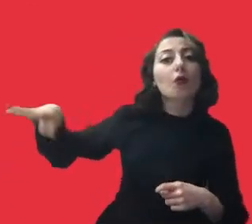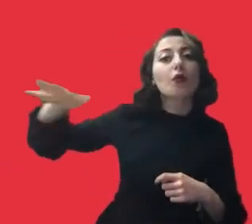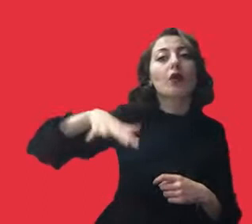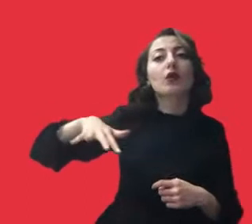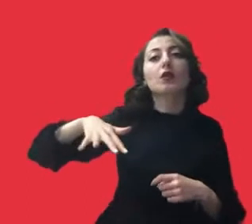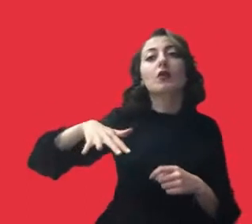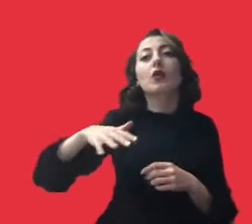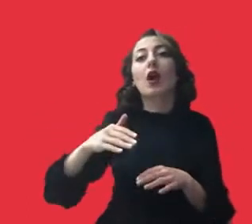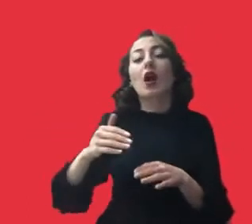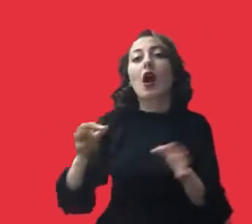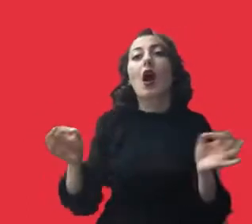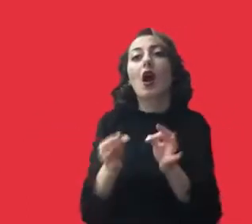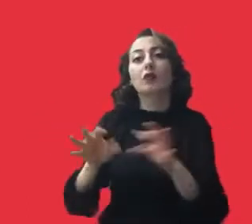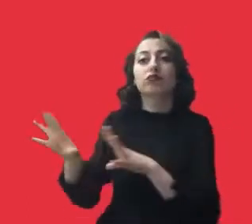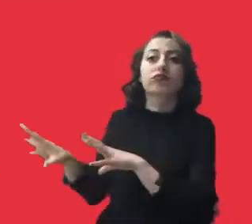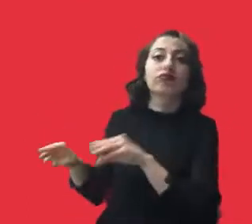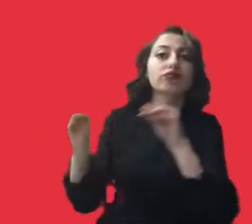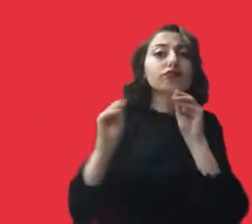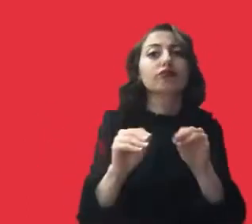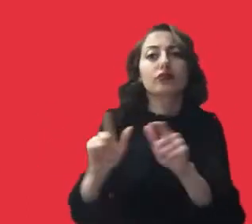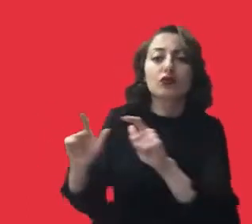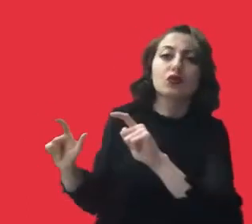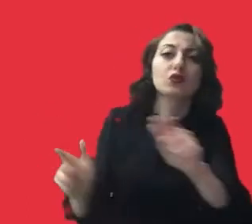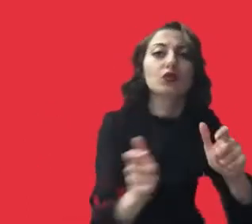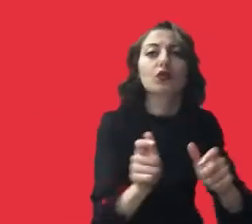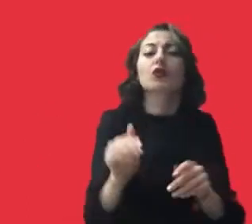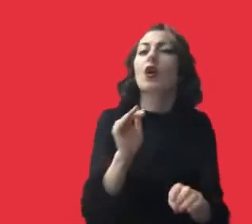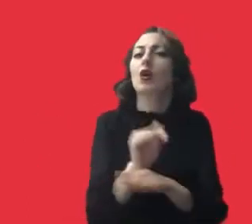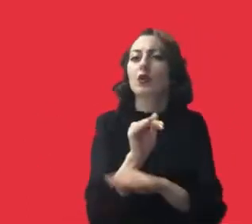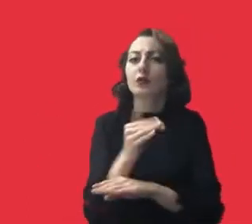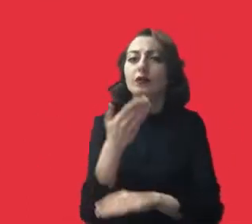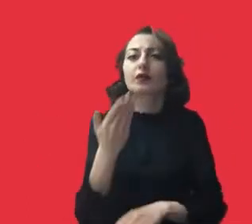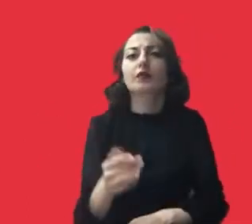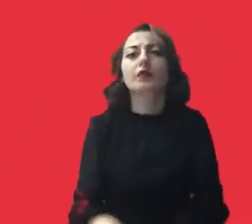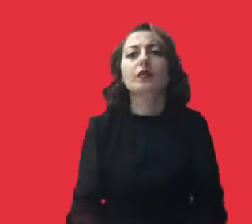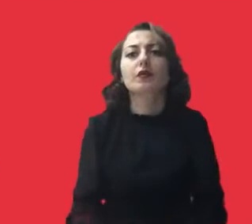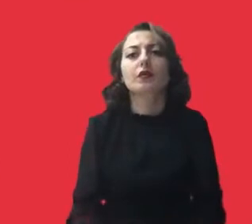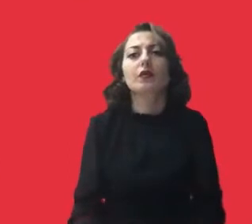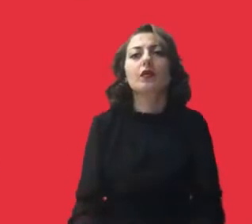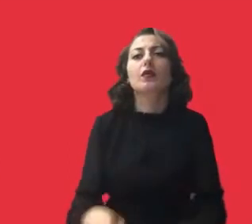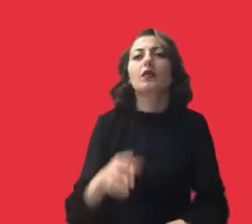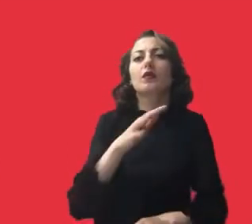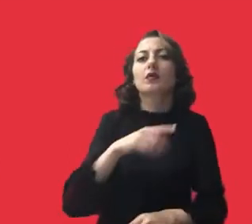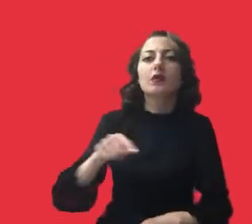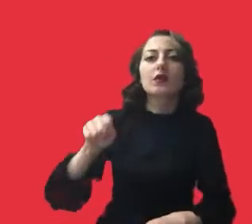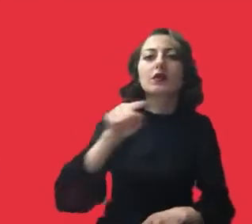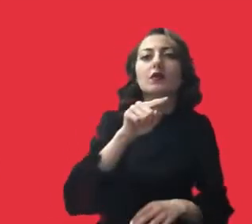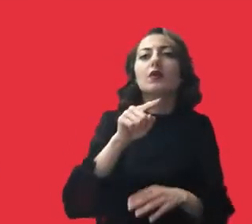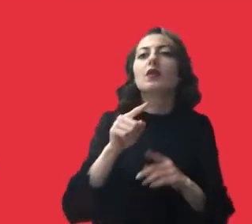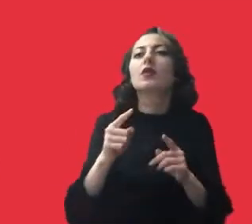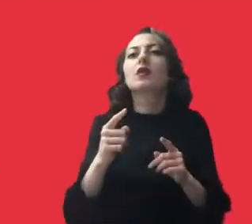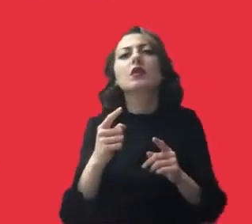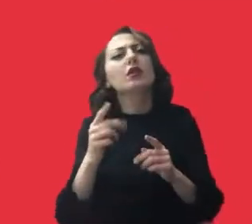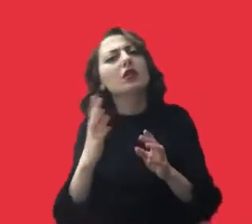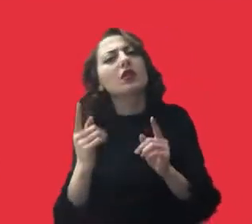million Syrians, olarak refugees, yaşıyoruz, under yaşamaktayız da. temporary protection, and we have been Üstelik buna experiencing the işte impacts ever sayısı since. yaklaşık 500